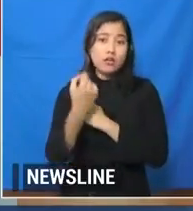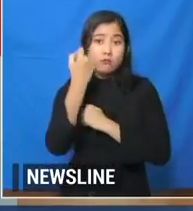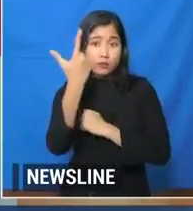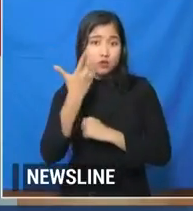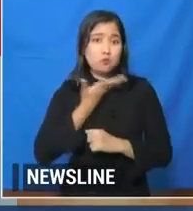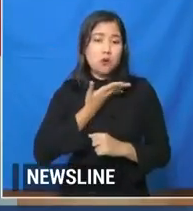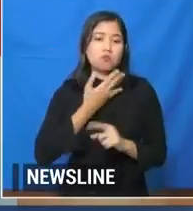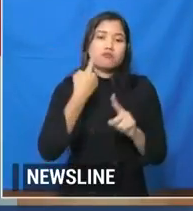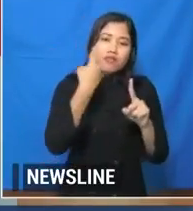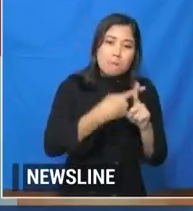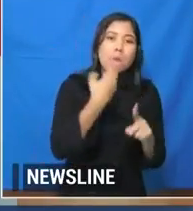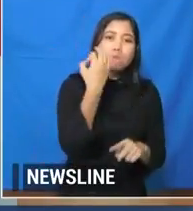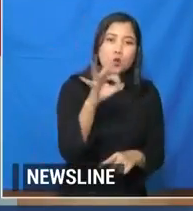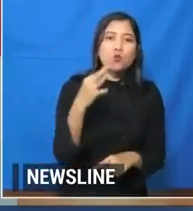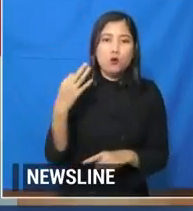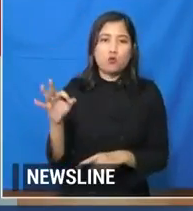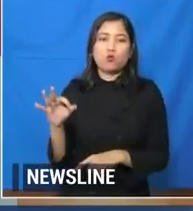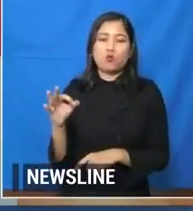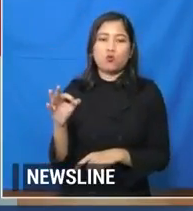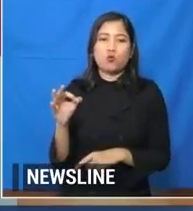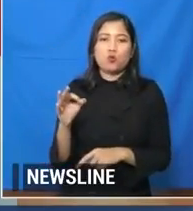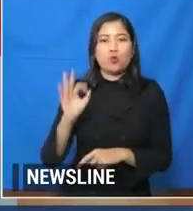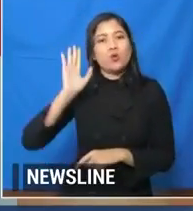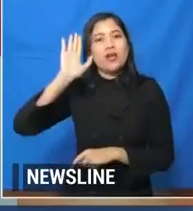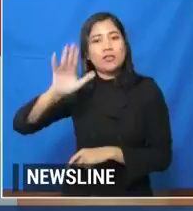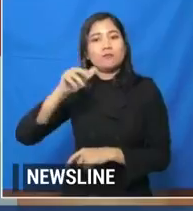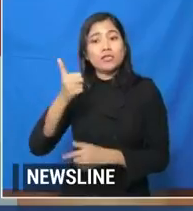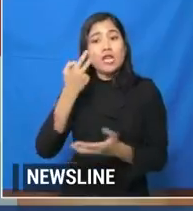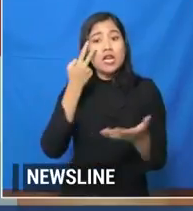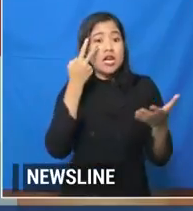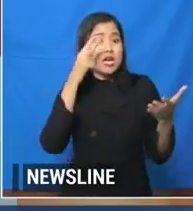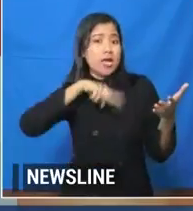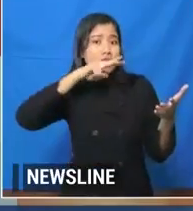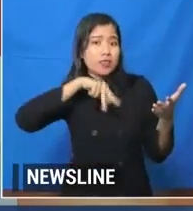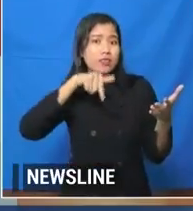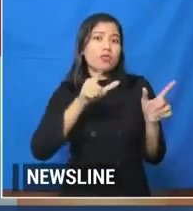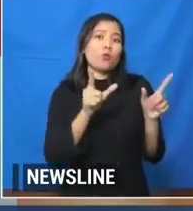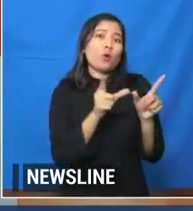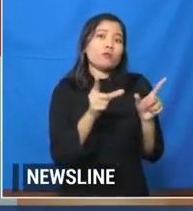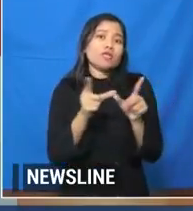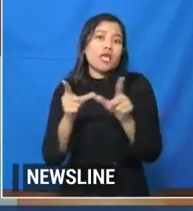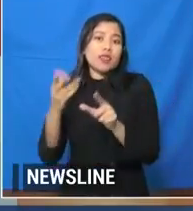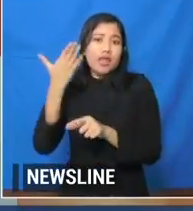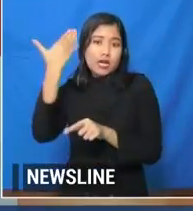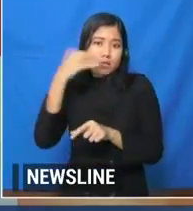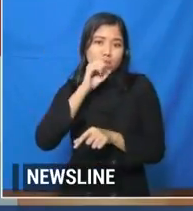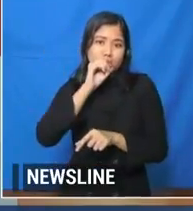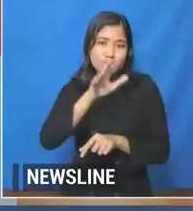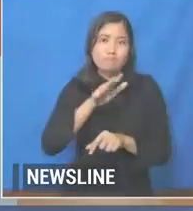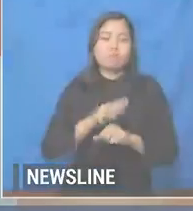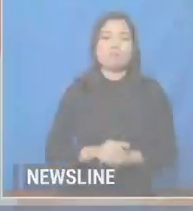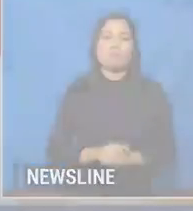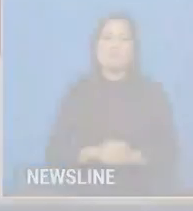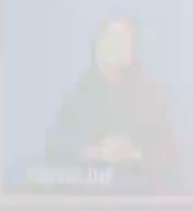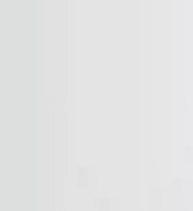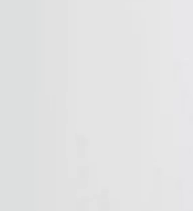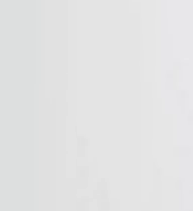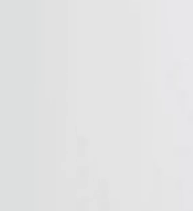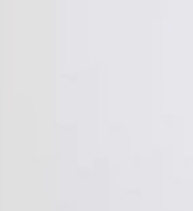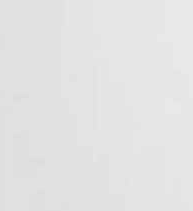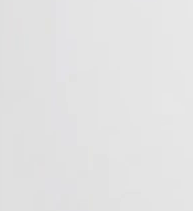lagi data ini dan data ini pun juga nanti akan bisa dilihat pada website yang sudah disiapkan oleh BNPB